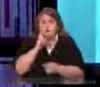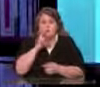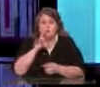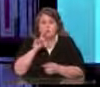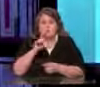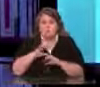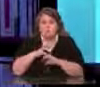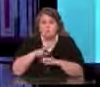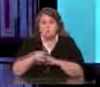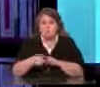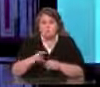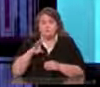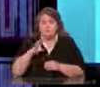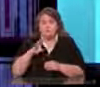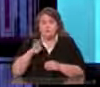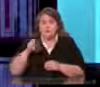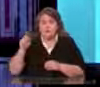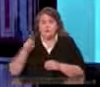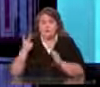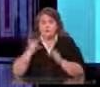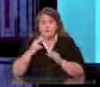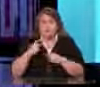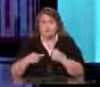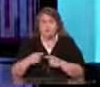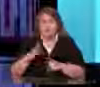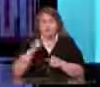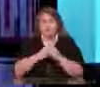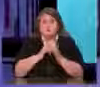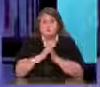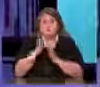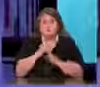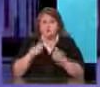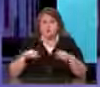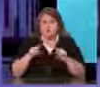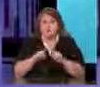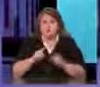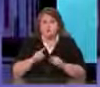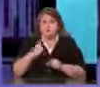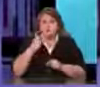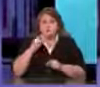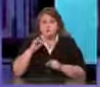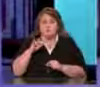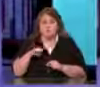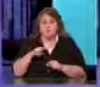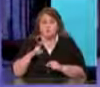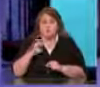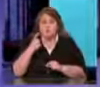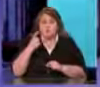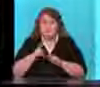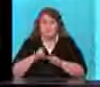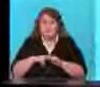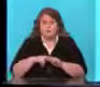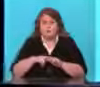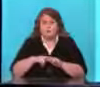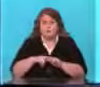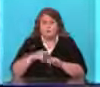и морщинистая форма семян, они рецессивны. Каждое растение образует один тип гамет по изученным аллелям.